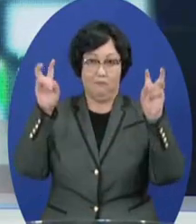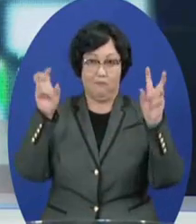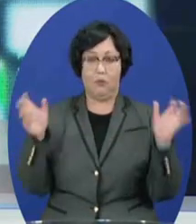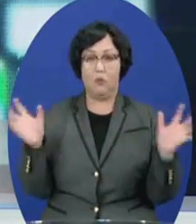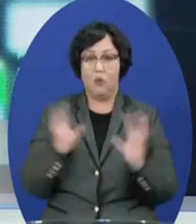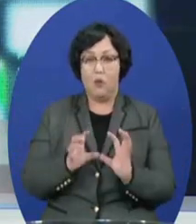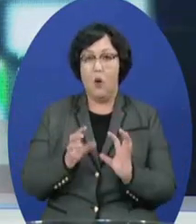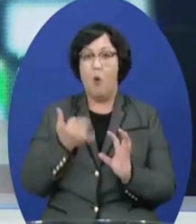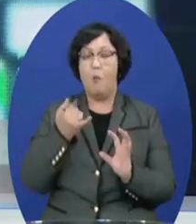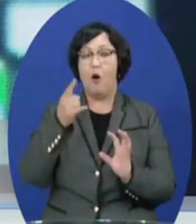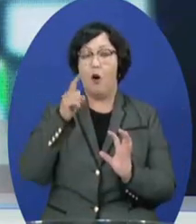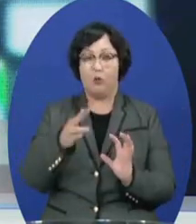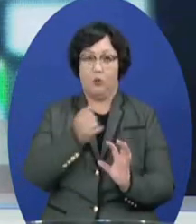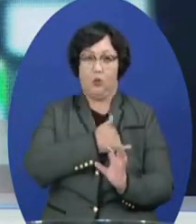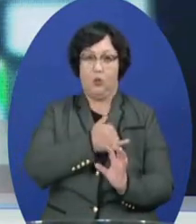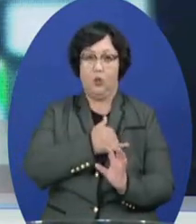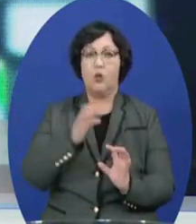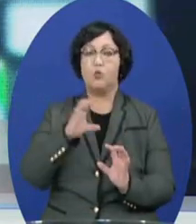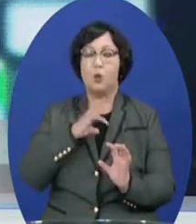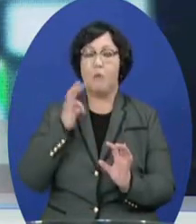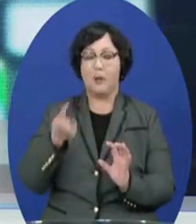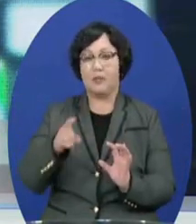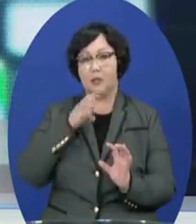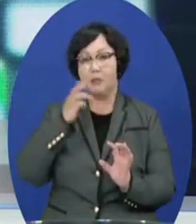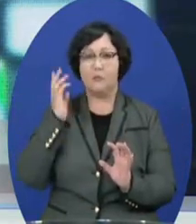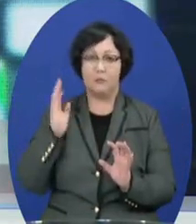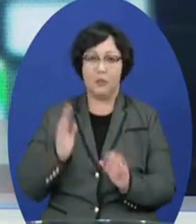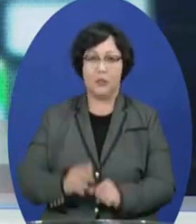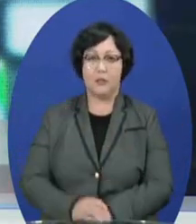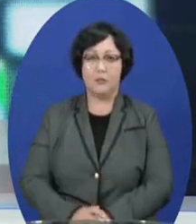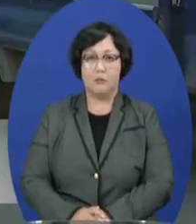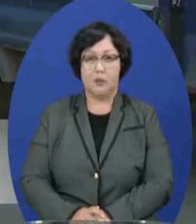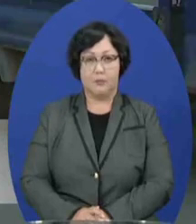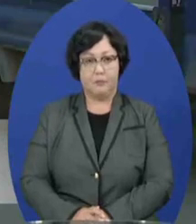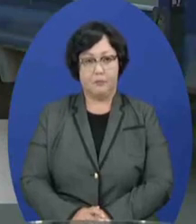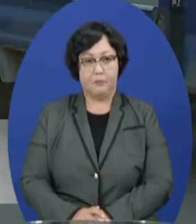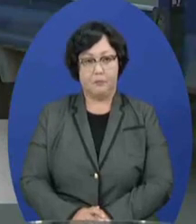нийслэлийн засаг дарга бөгөөд Улаанбаатар хотын захирагч Сумын Озар мэдээллээ.